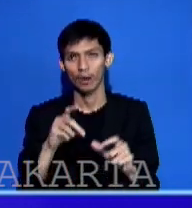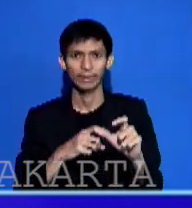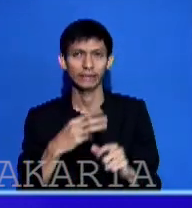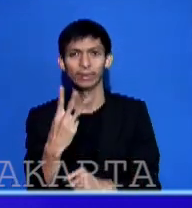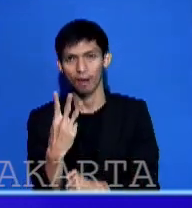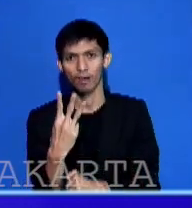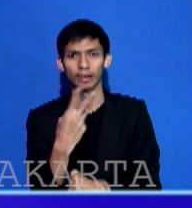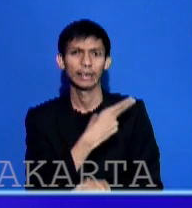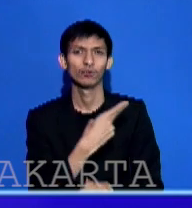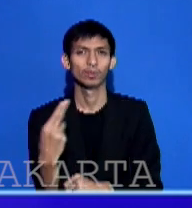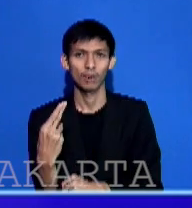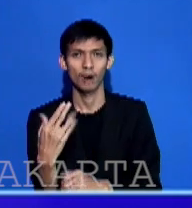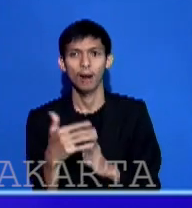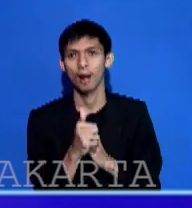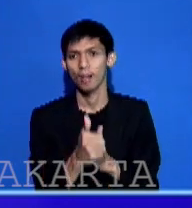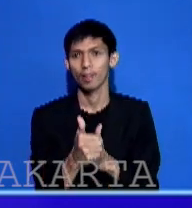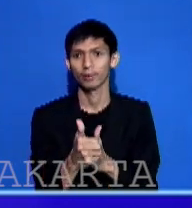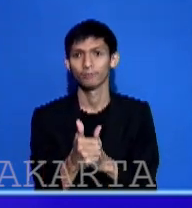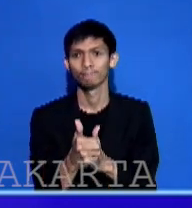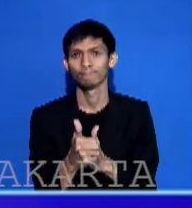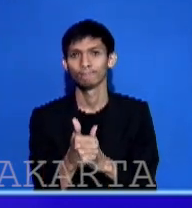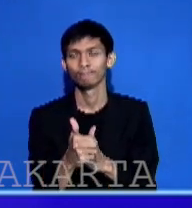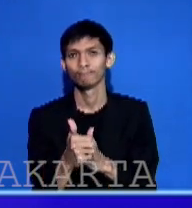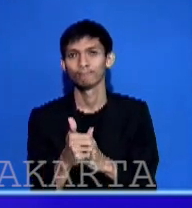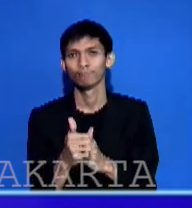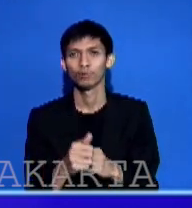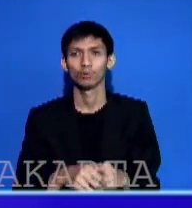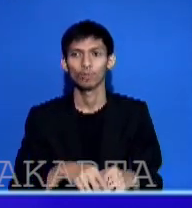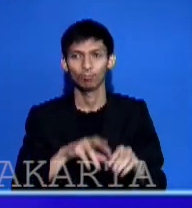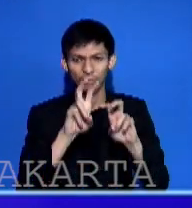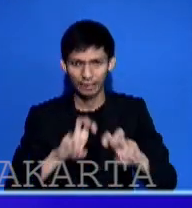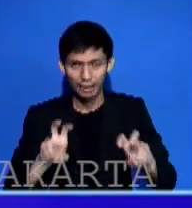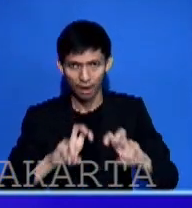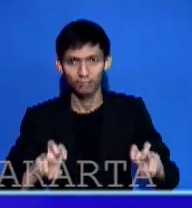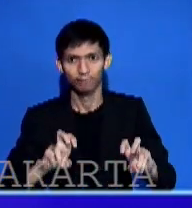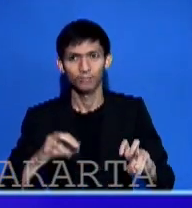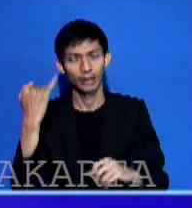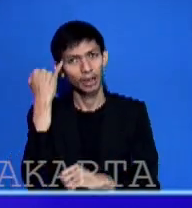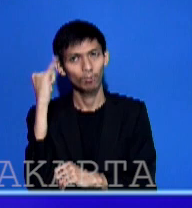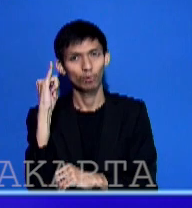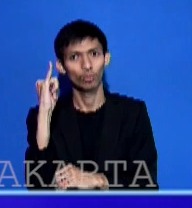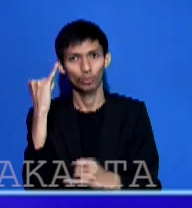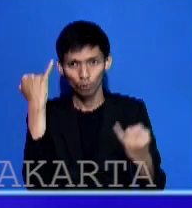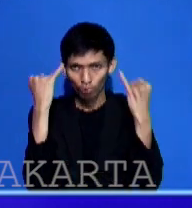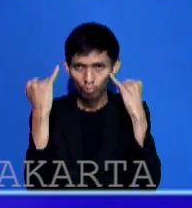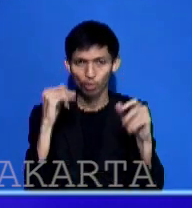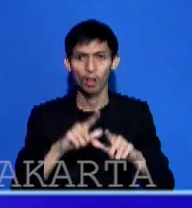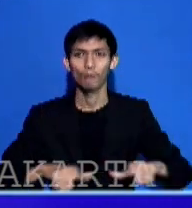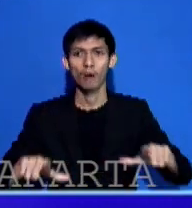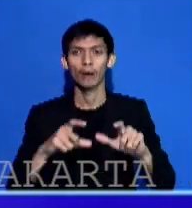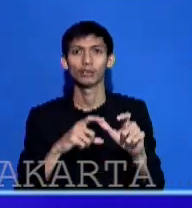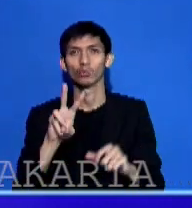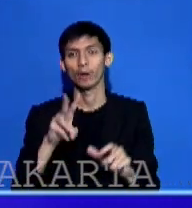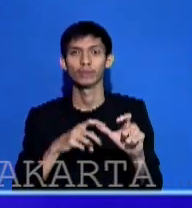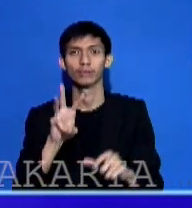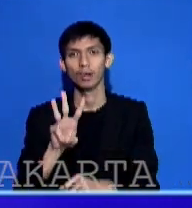arah kepemimpinan di masa depan memerlukan riset-riset dan inovasi dari lulusan S2 dan S3 untuk mengatasi